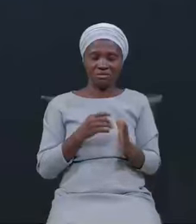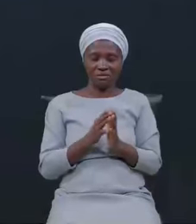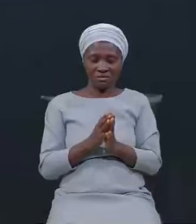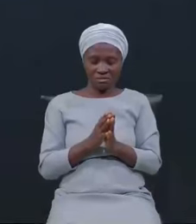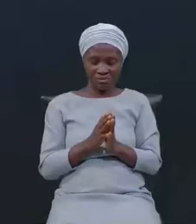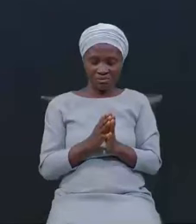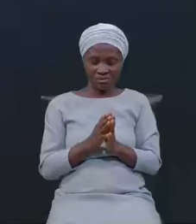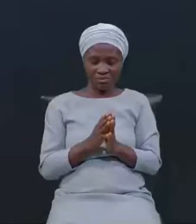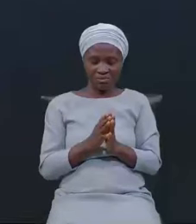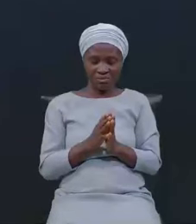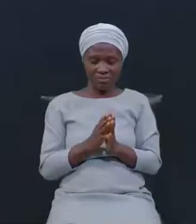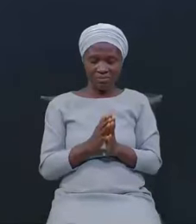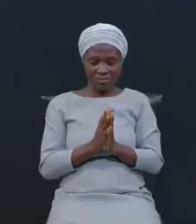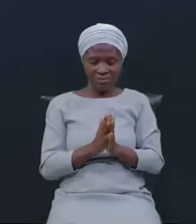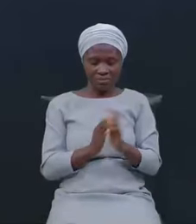le salut,